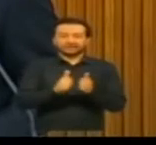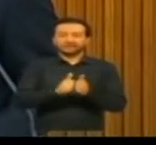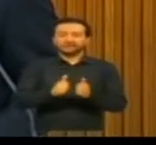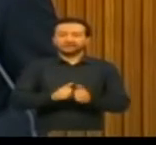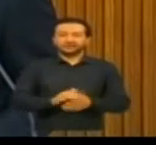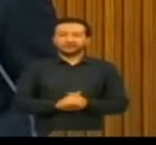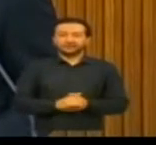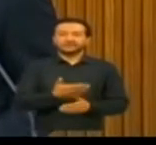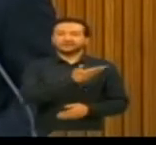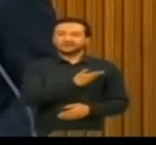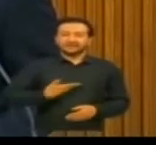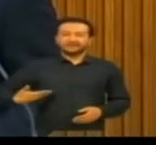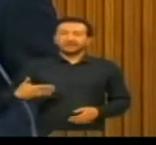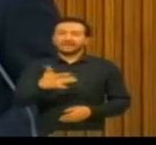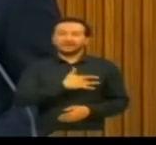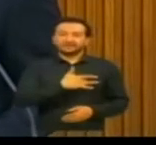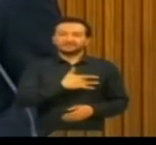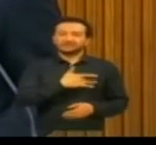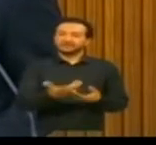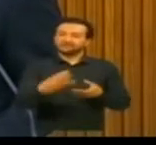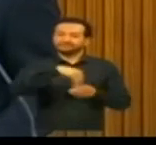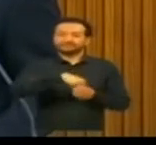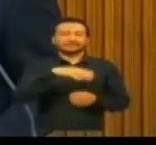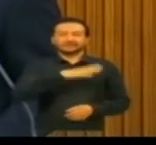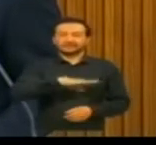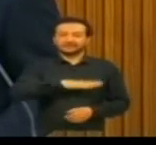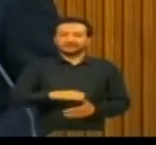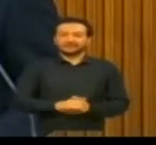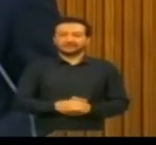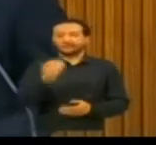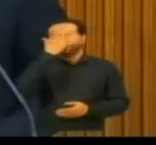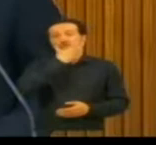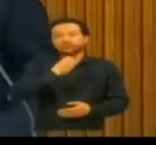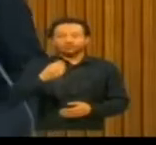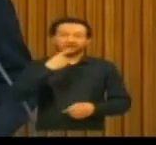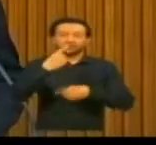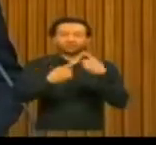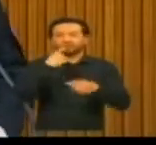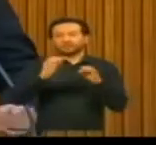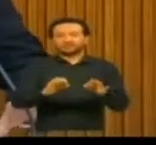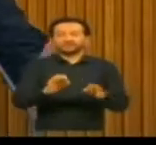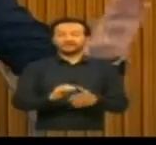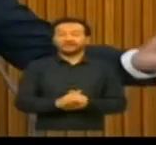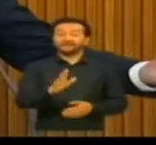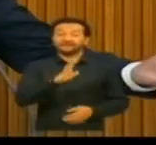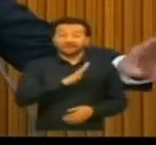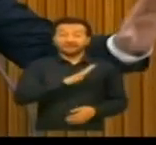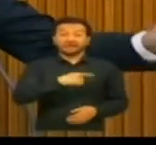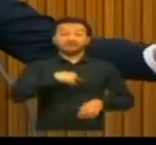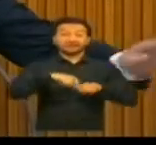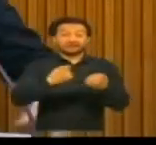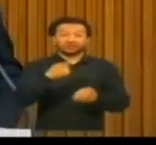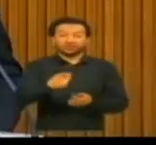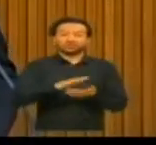hep birlikte sevgiyi kalplerimize nakşetmek isteriz. Güzelliklerden söz ederiz. Varsa kırgınlıklar